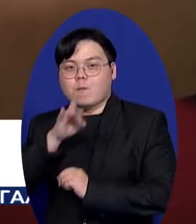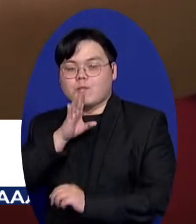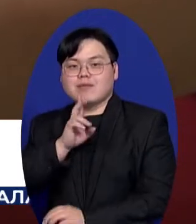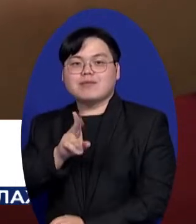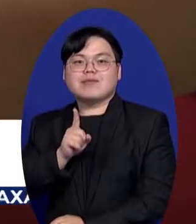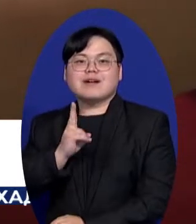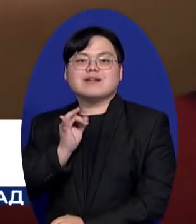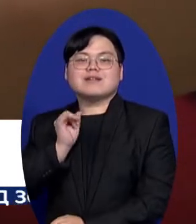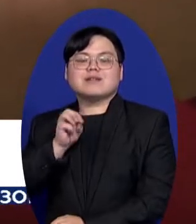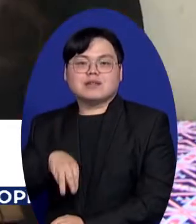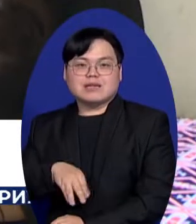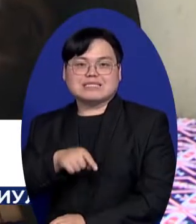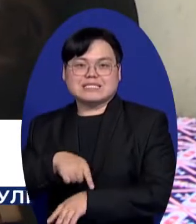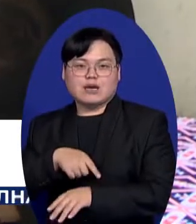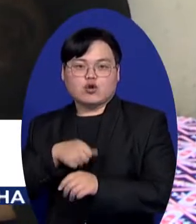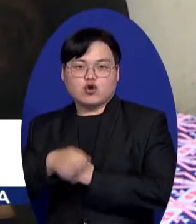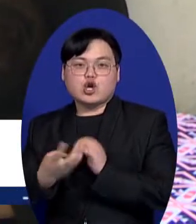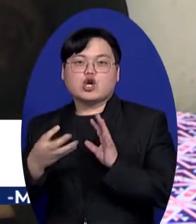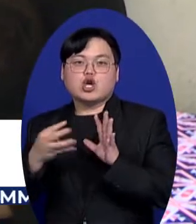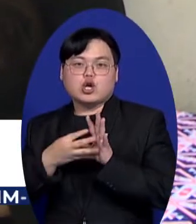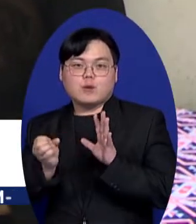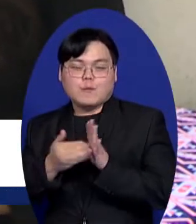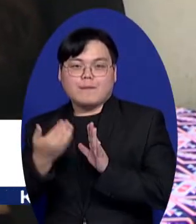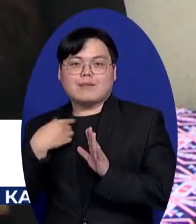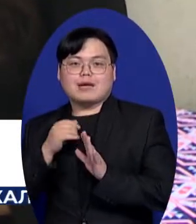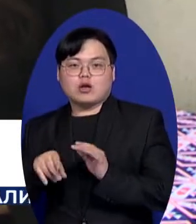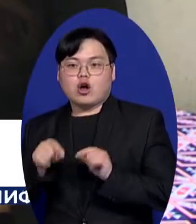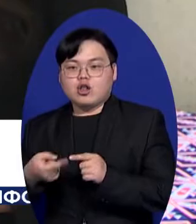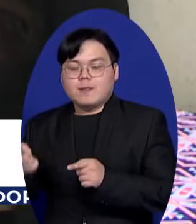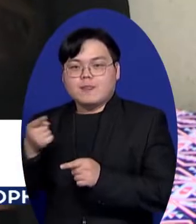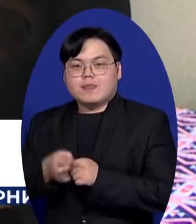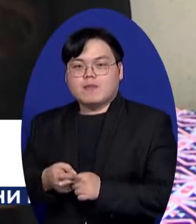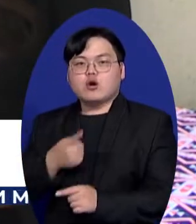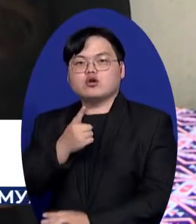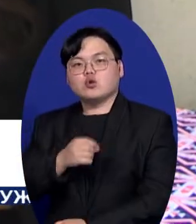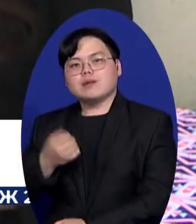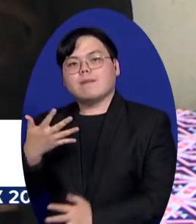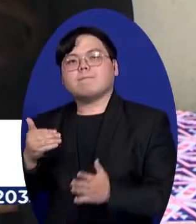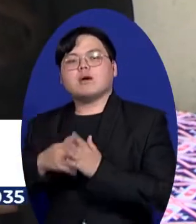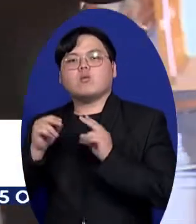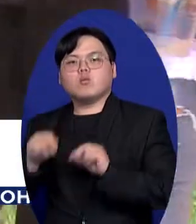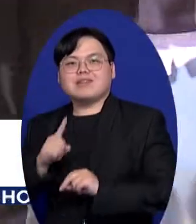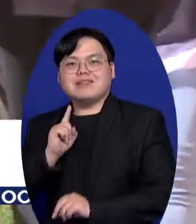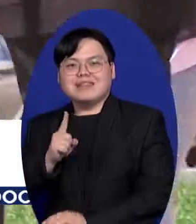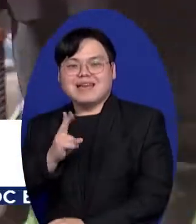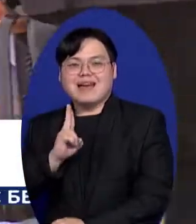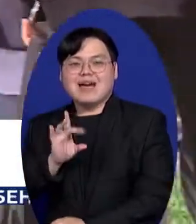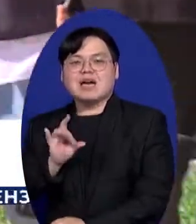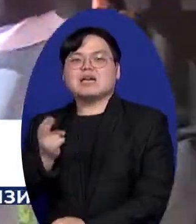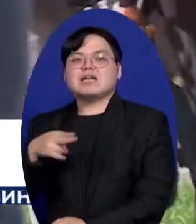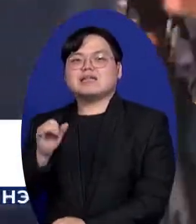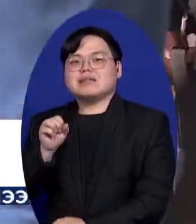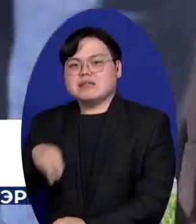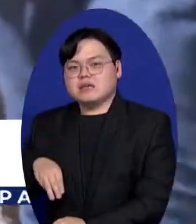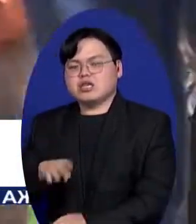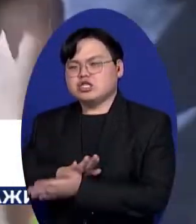төгрөг байсан. Харин энэ хичээлийн жил сургалтын төлбөр нь нэмэгдснээр кредитийн үн 105,000 төгрөг болжээ. Шинээр элсэн суралцах